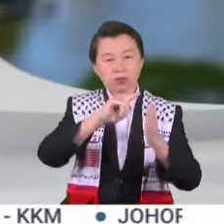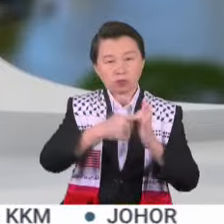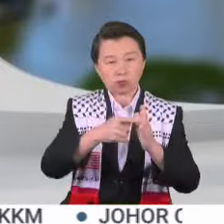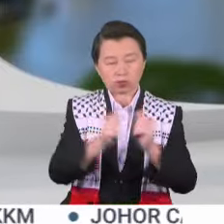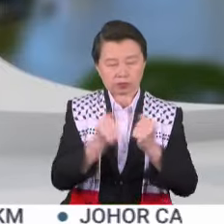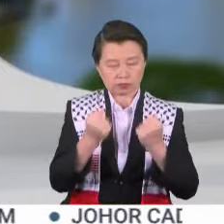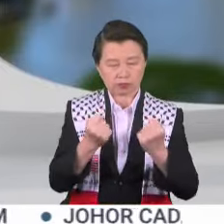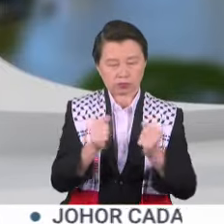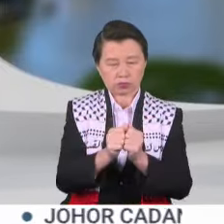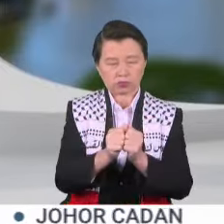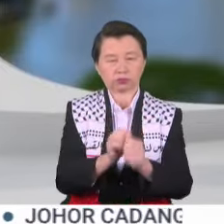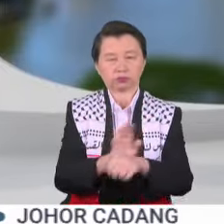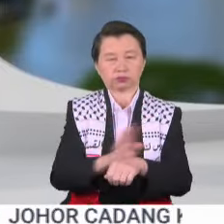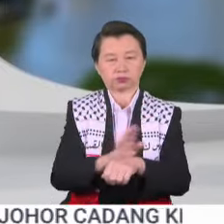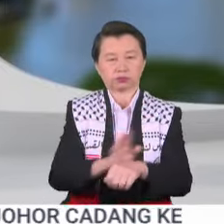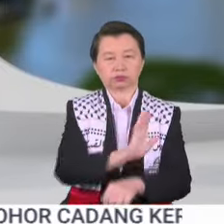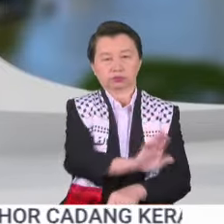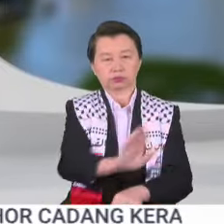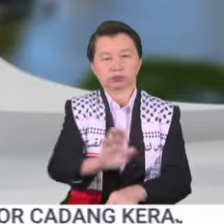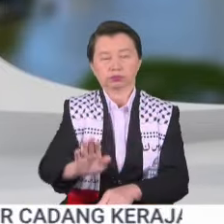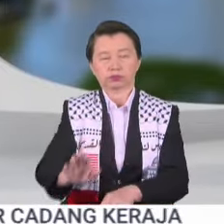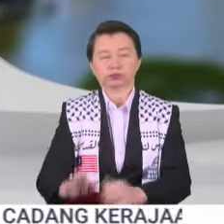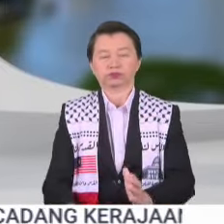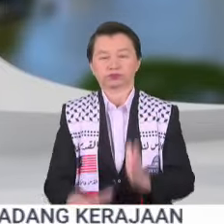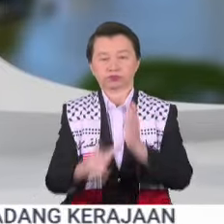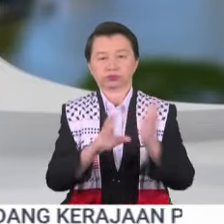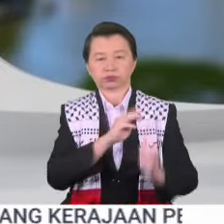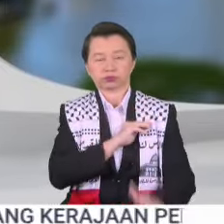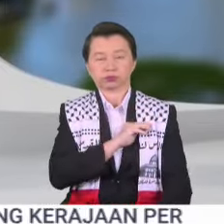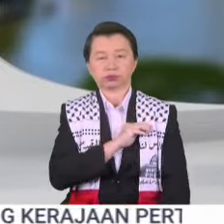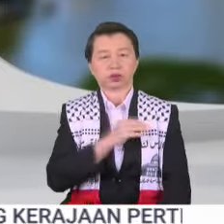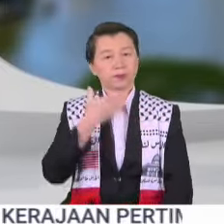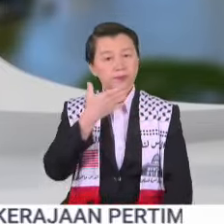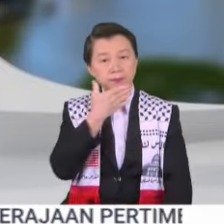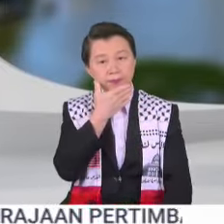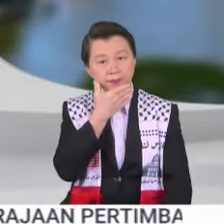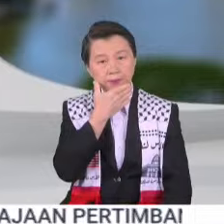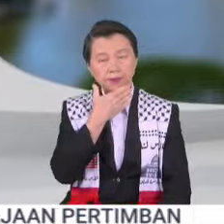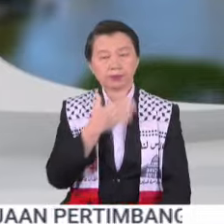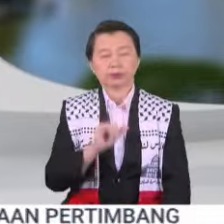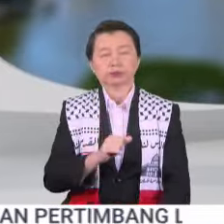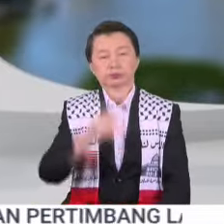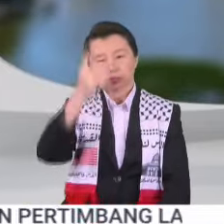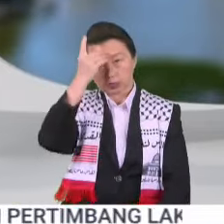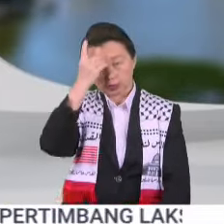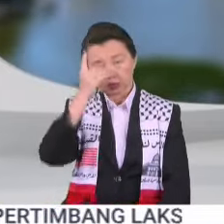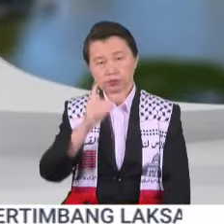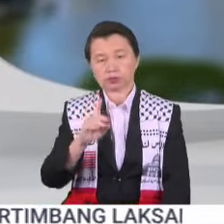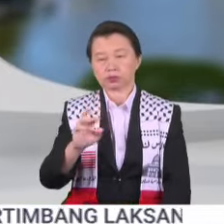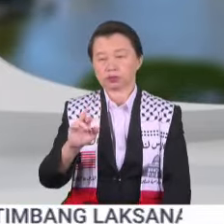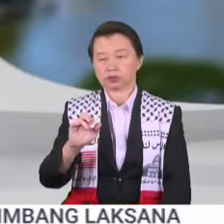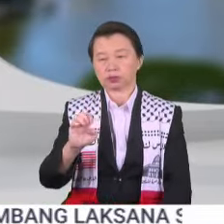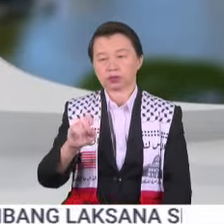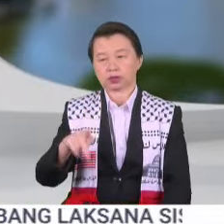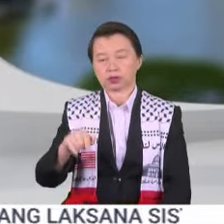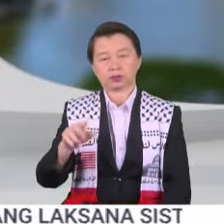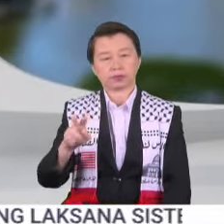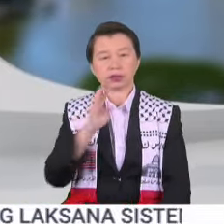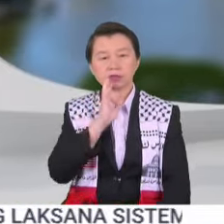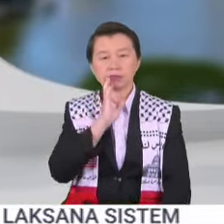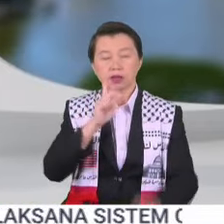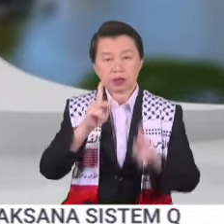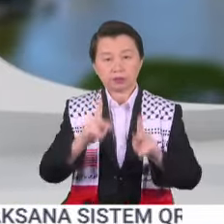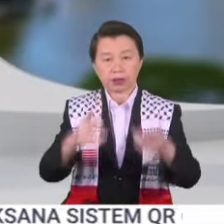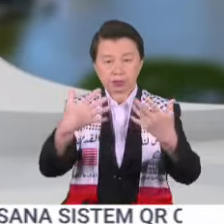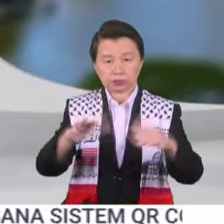dan mengukuhkan perusahaan mereka. Timbalan Menteri Belia, Sukan dan Pembangunan Usahawan, Datuk Dr. Ripin Lamat berkata,